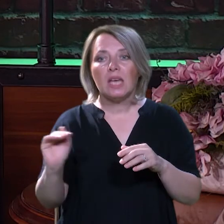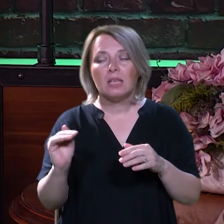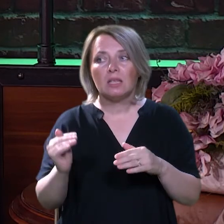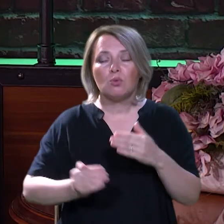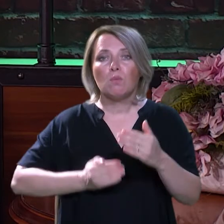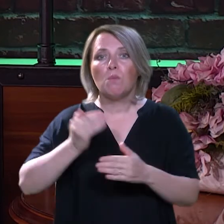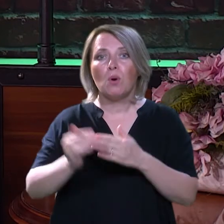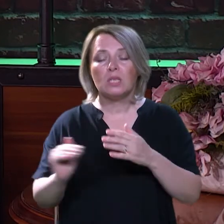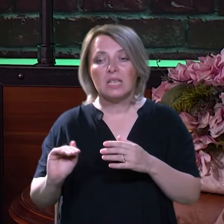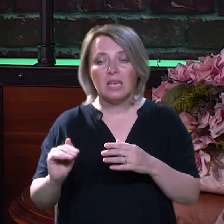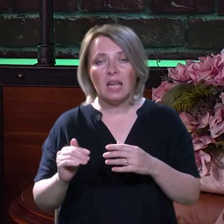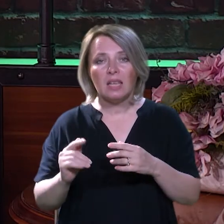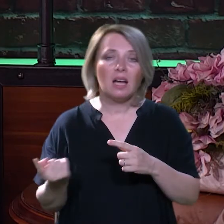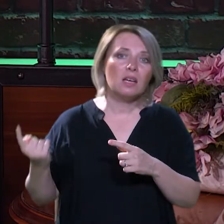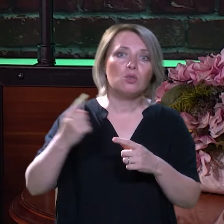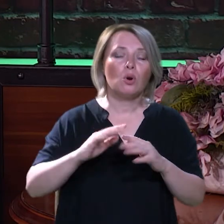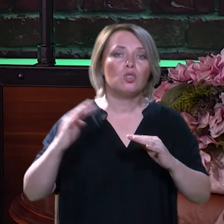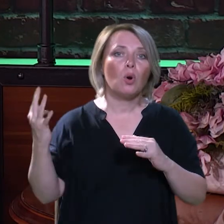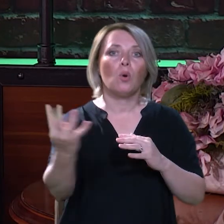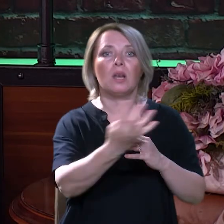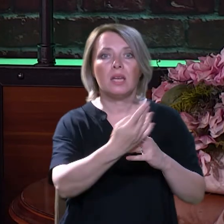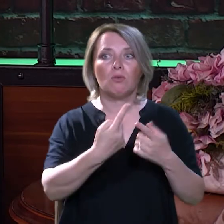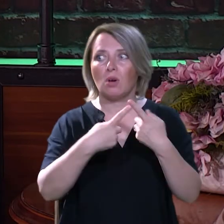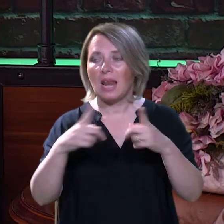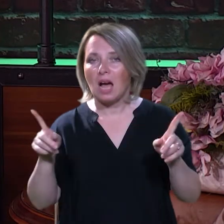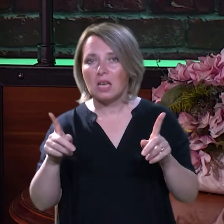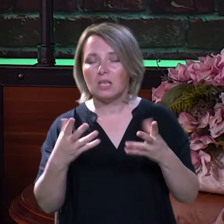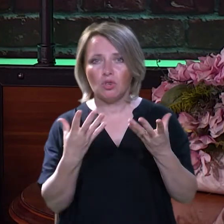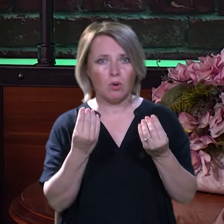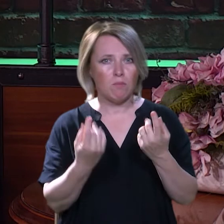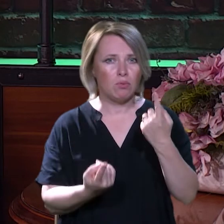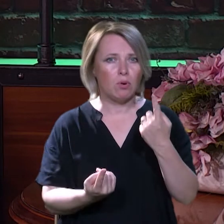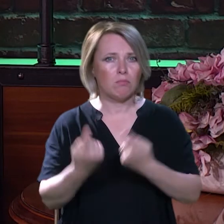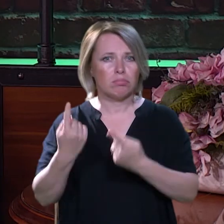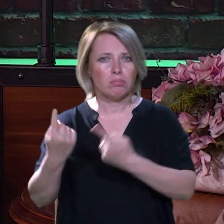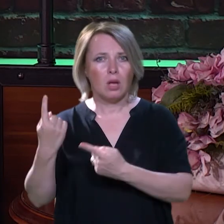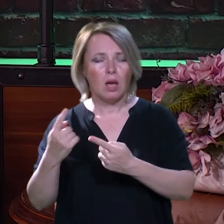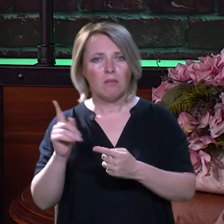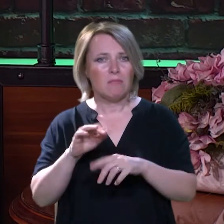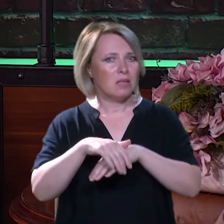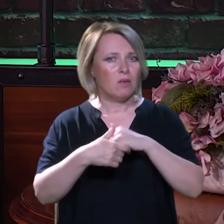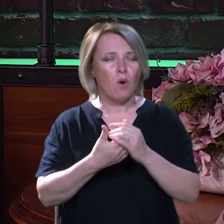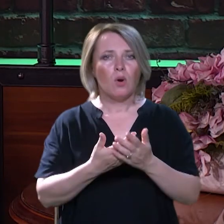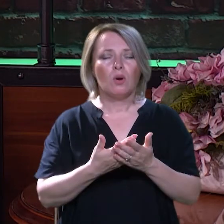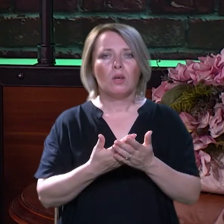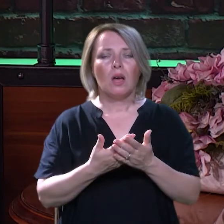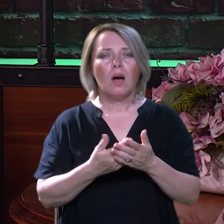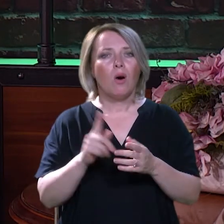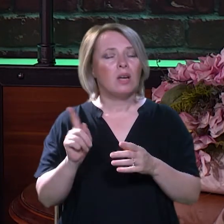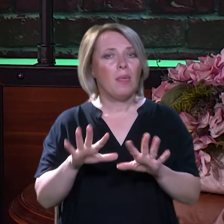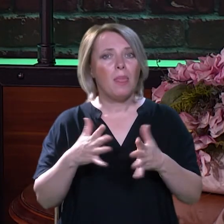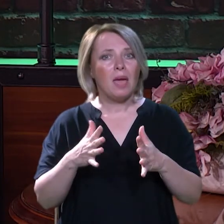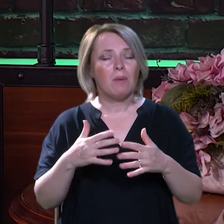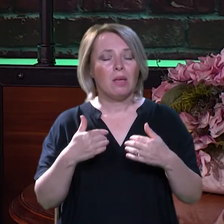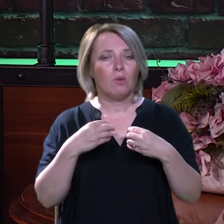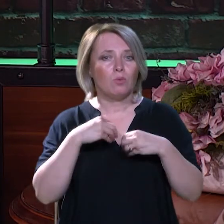sa opet okolinom koja se ne ponaša tako, nego koja je puna nekakvih iznenadnih događaja, frustracija, nezadovoljstva, oni